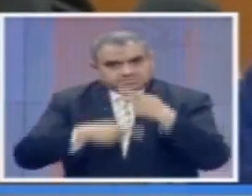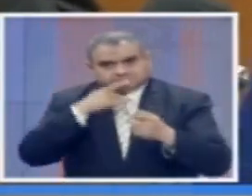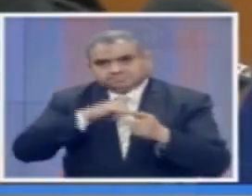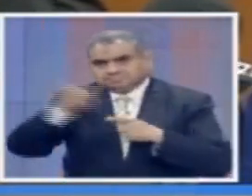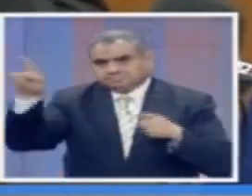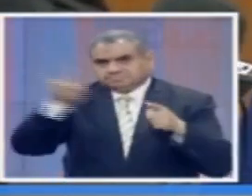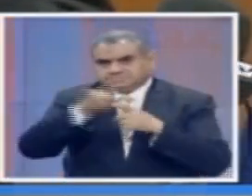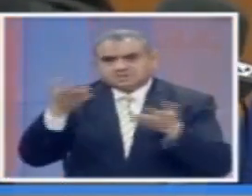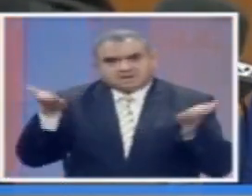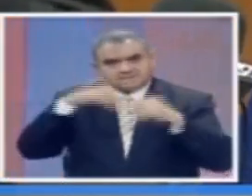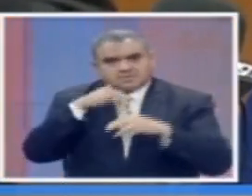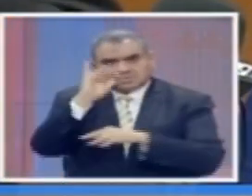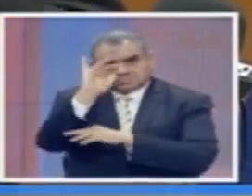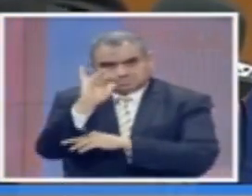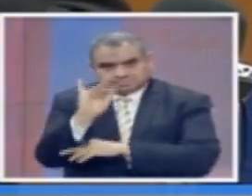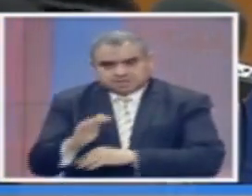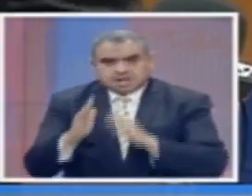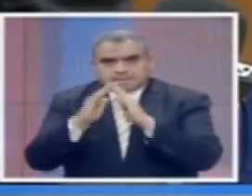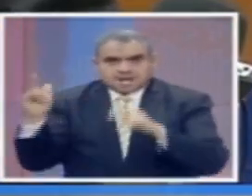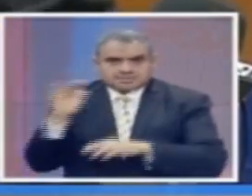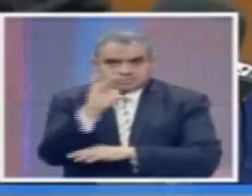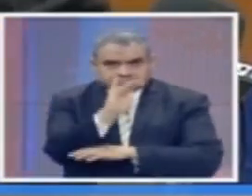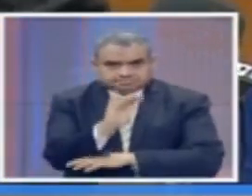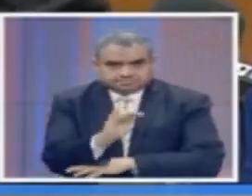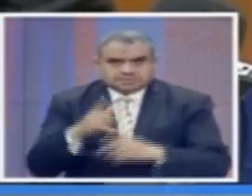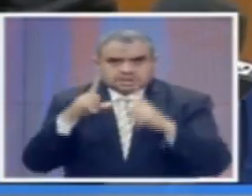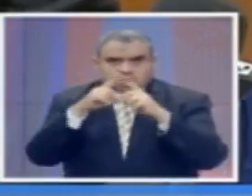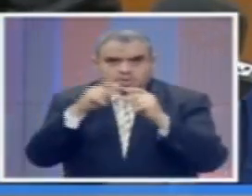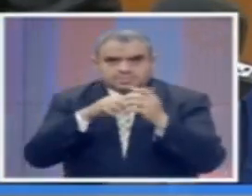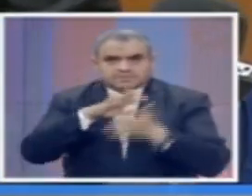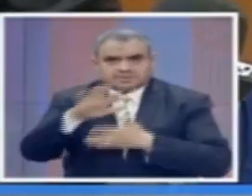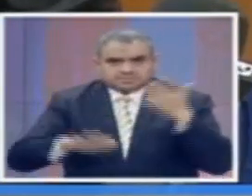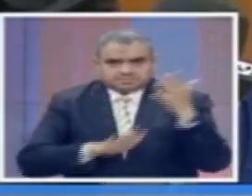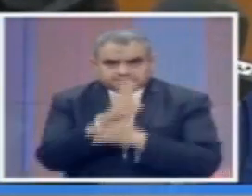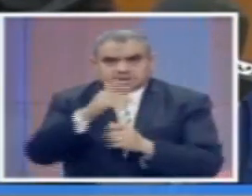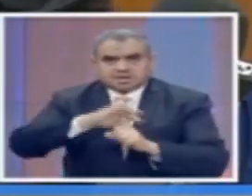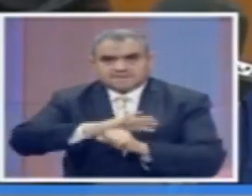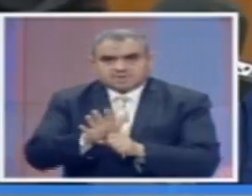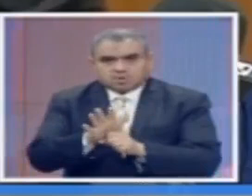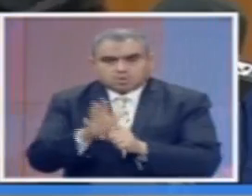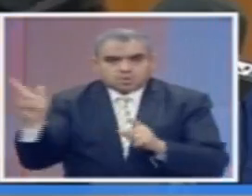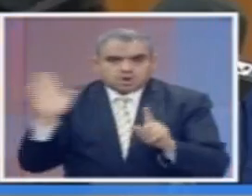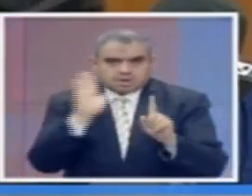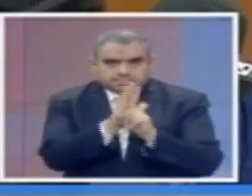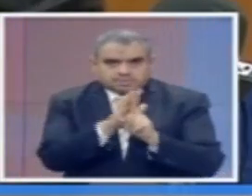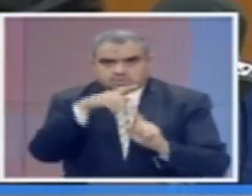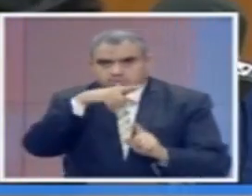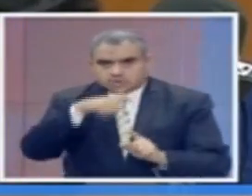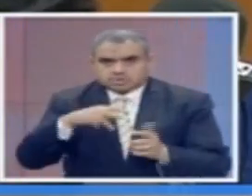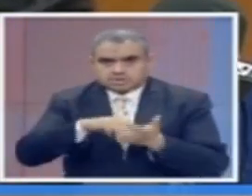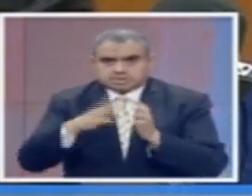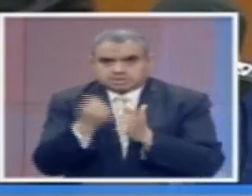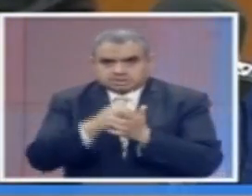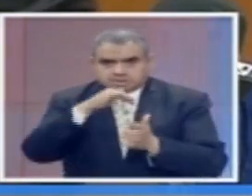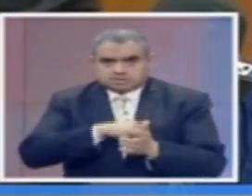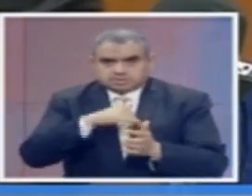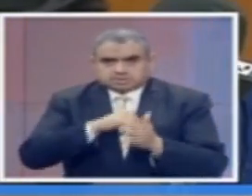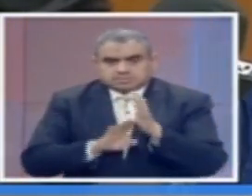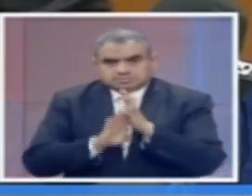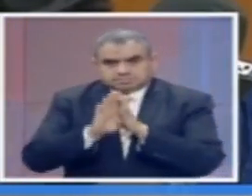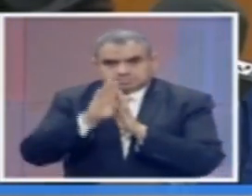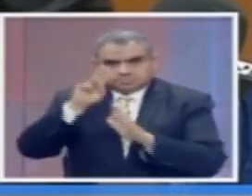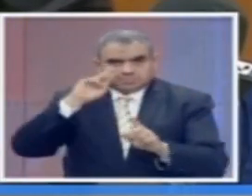البلدين، مؤكدة حرص مصر على دعم ومساعدة لبنان في مواجهة جائحة فيروس كورونا. وأشارت إلى أنها